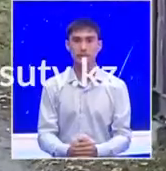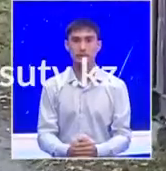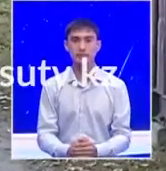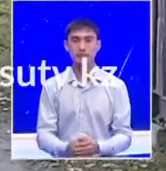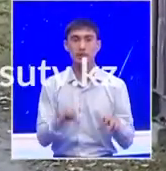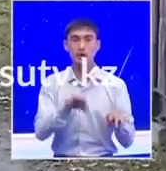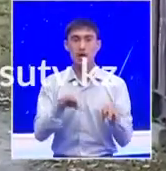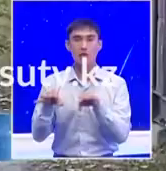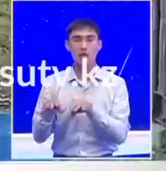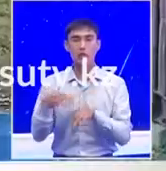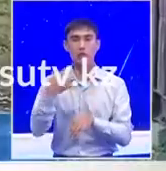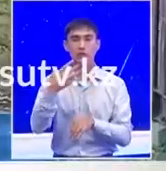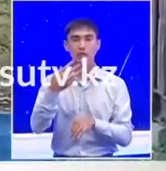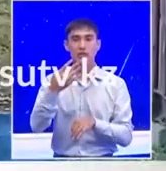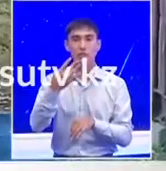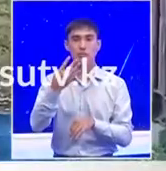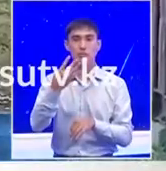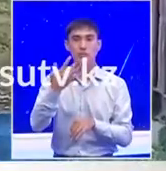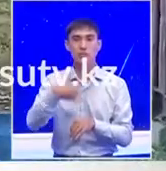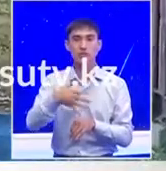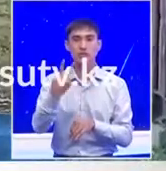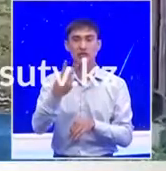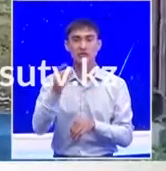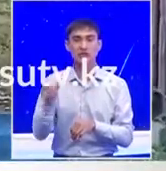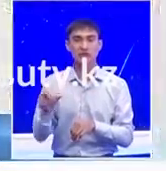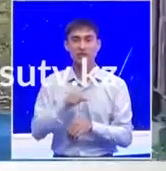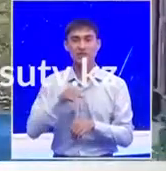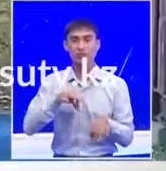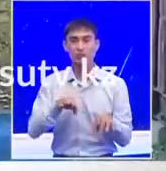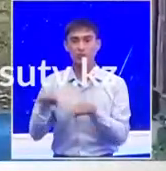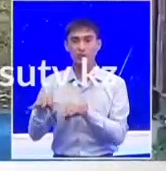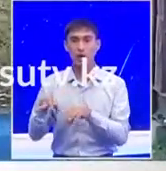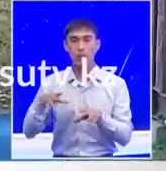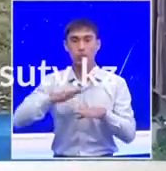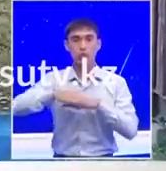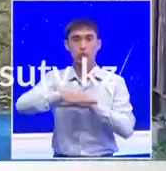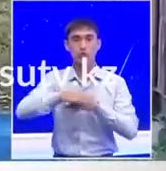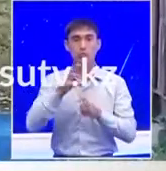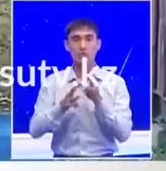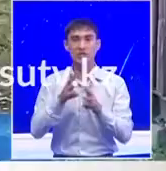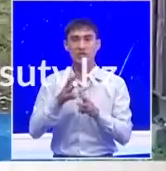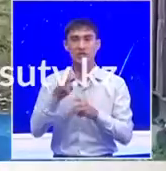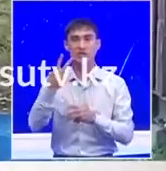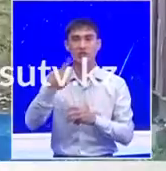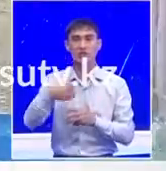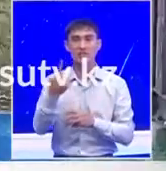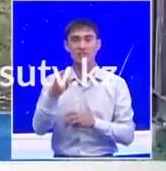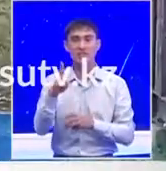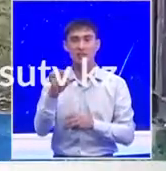Эвакуированы. 52 человека эвакуировались из дома самостоятельно. Площадь пожара составила 21 квадратный